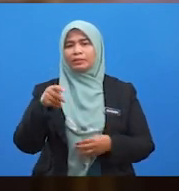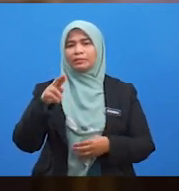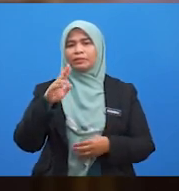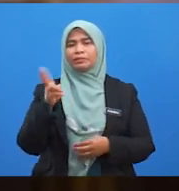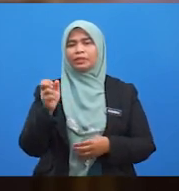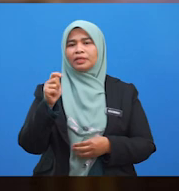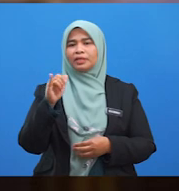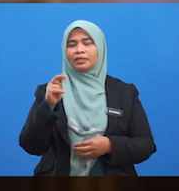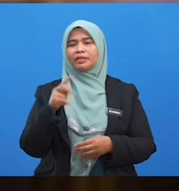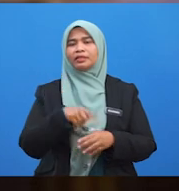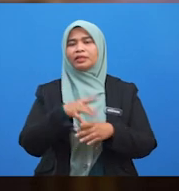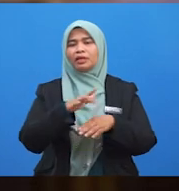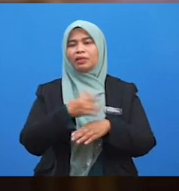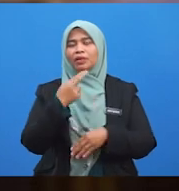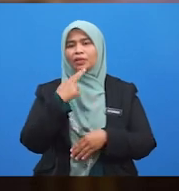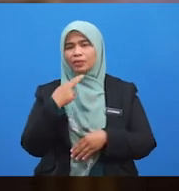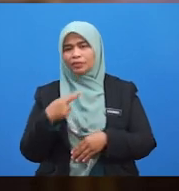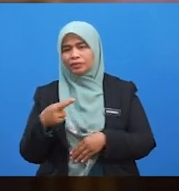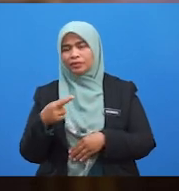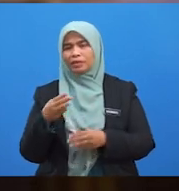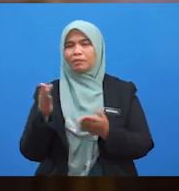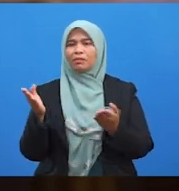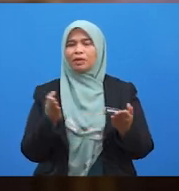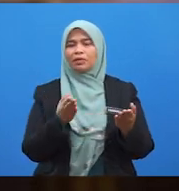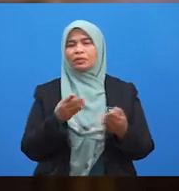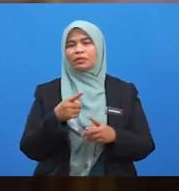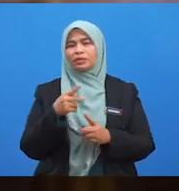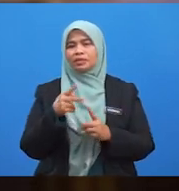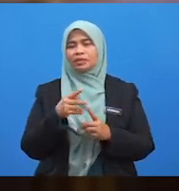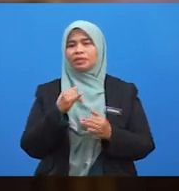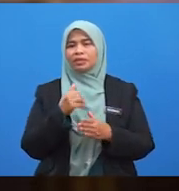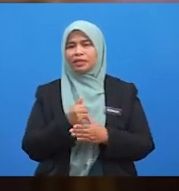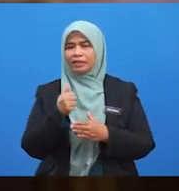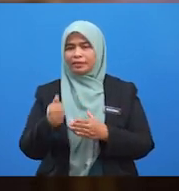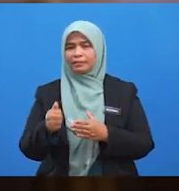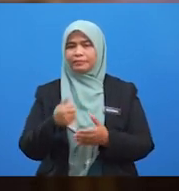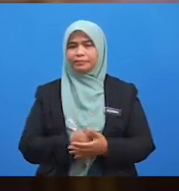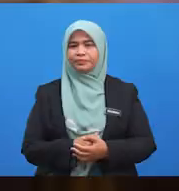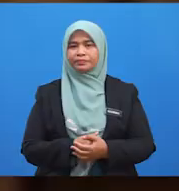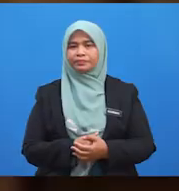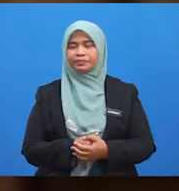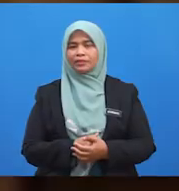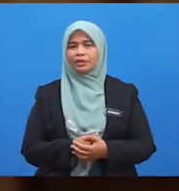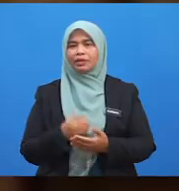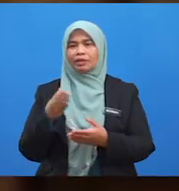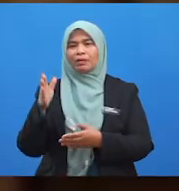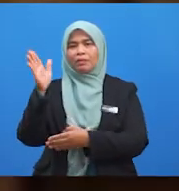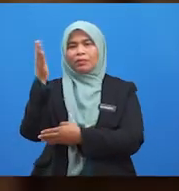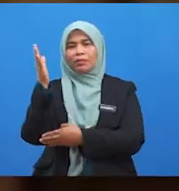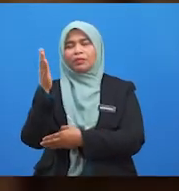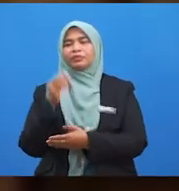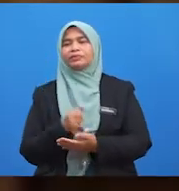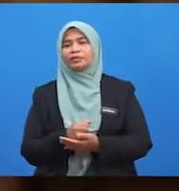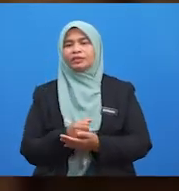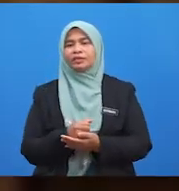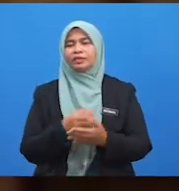Prihatin Seawal Usia Membawa Bekalan Hingga ke Akhirat. pohon